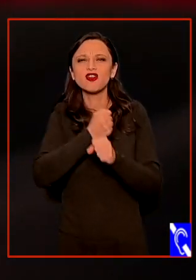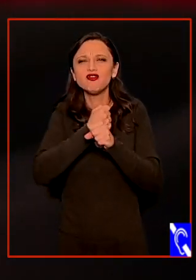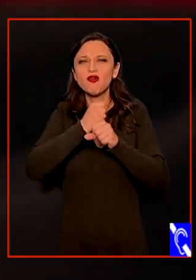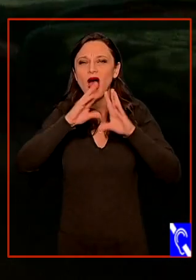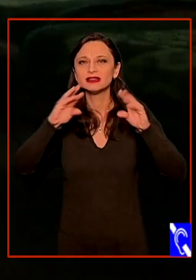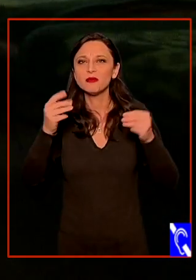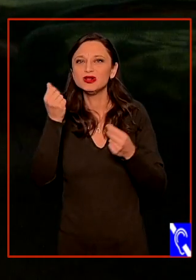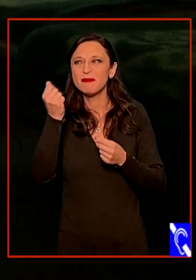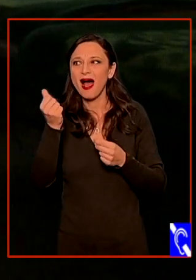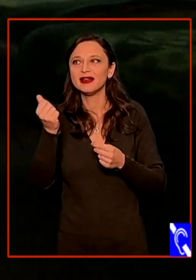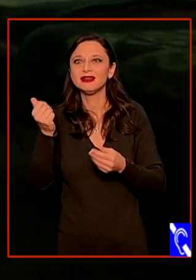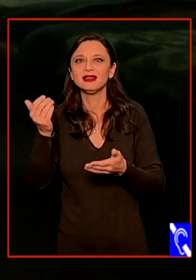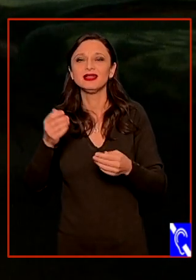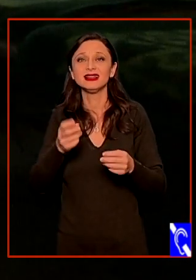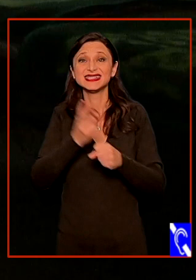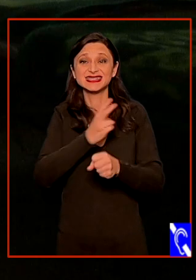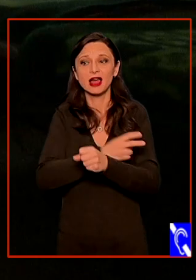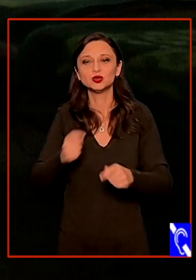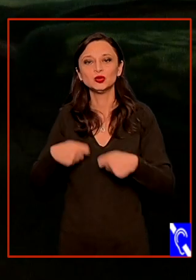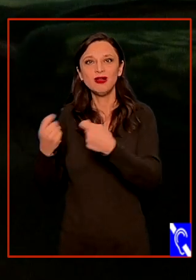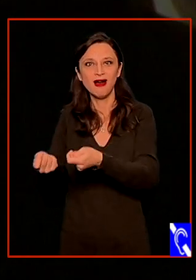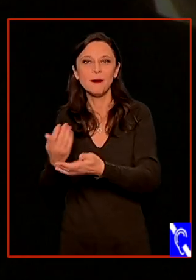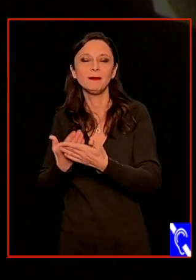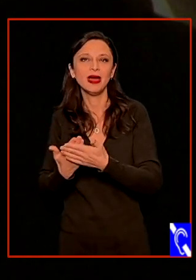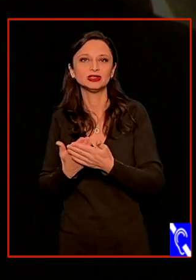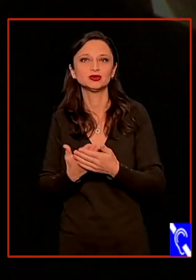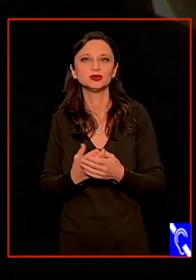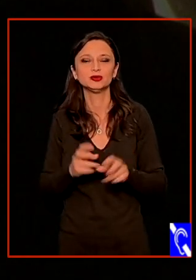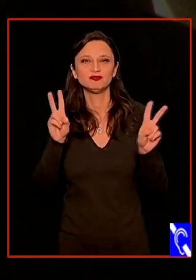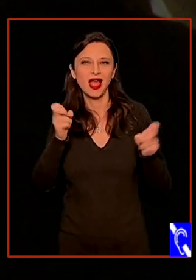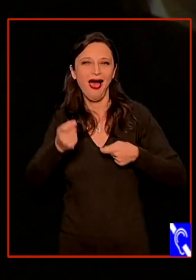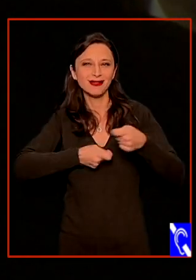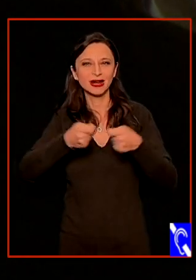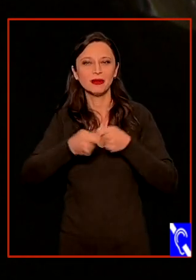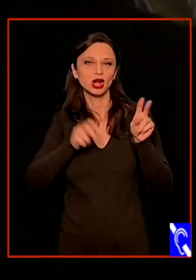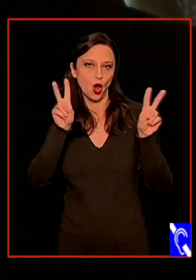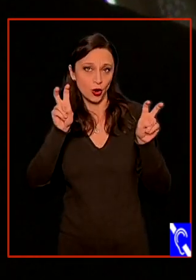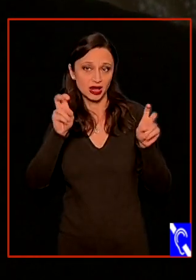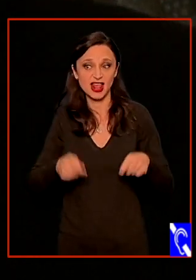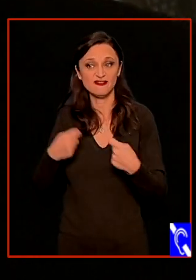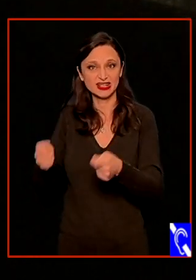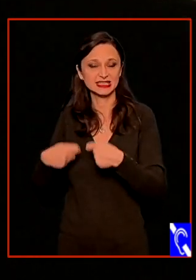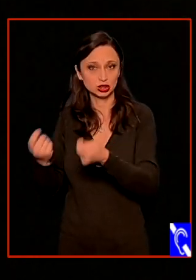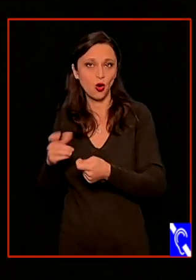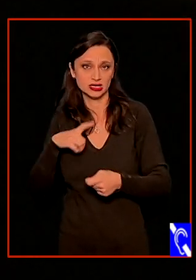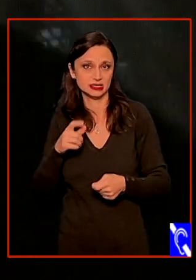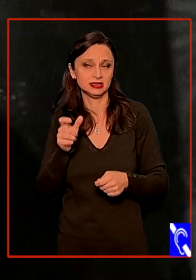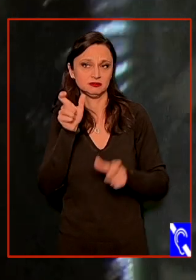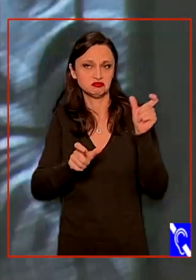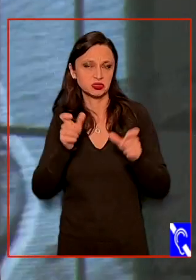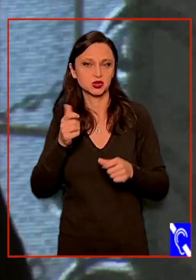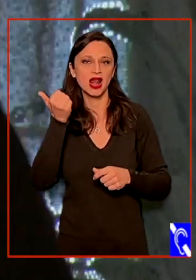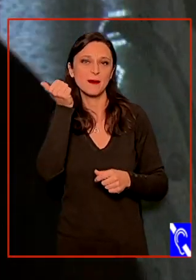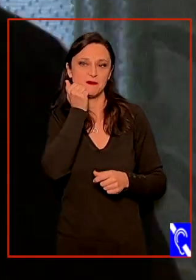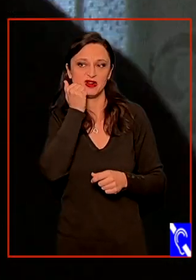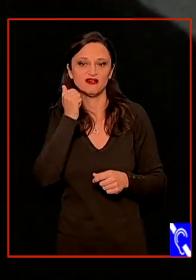mulți care vin de la stat către antreprenorii, dacă pot să zic așa, nu investitori în zona